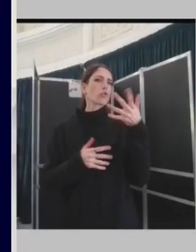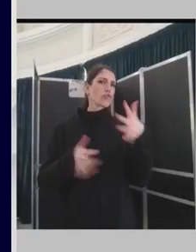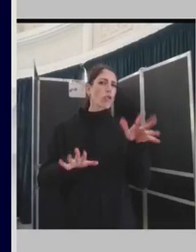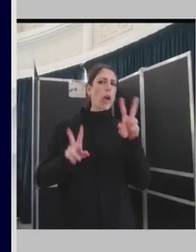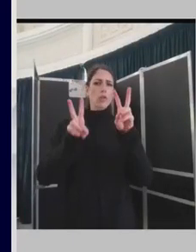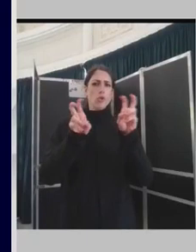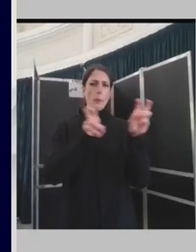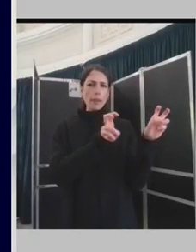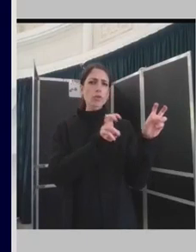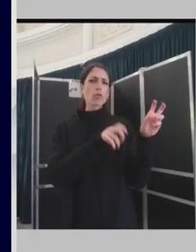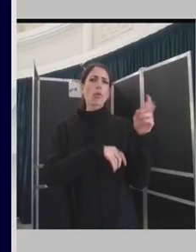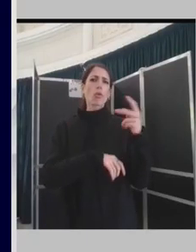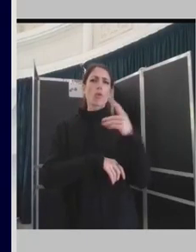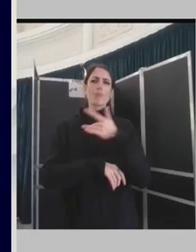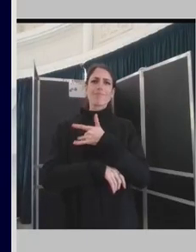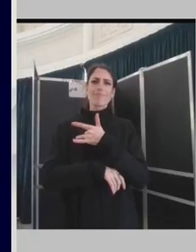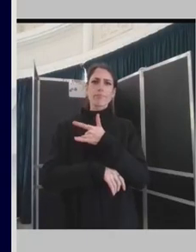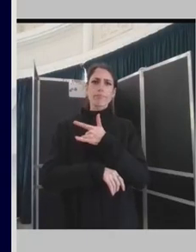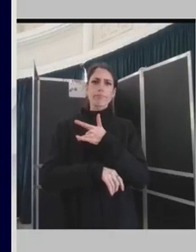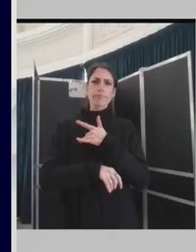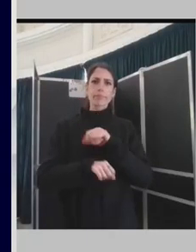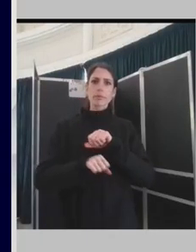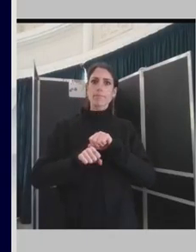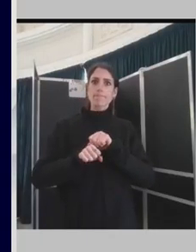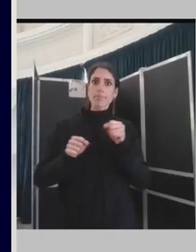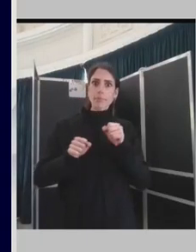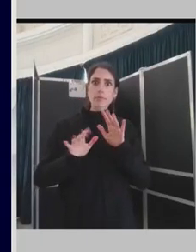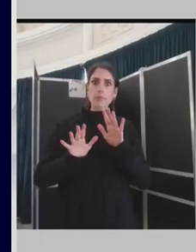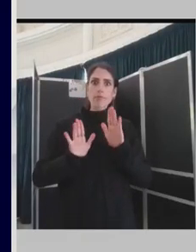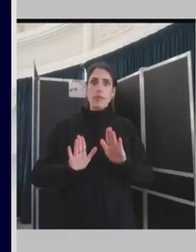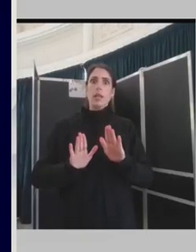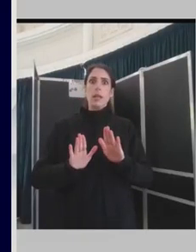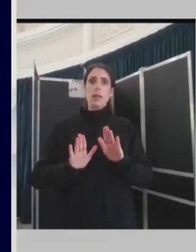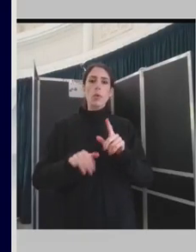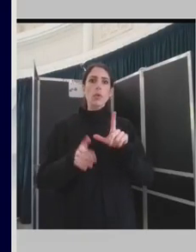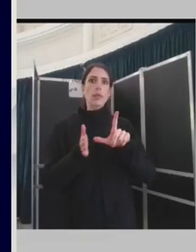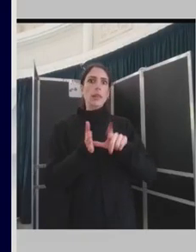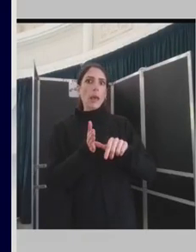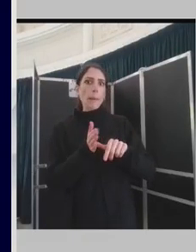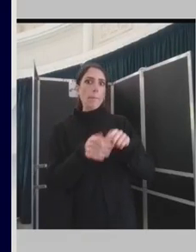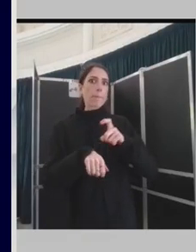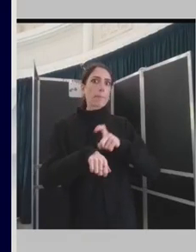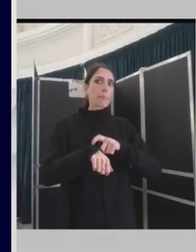sui tempi e l'evoluzione di questi eventi, di queste patologie.